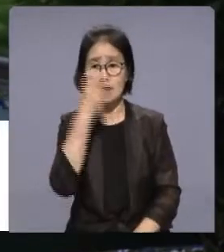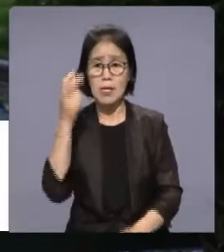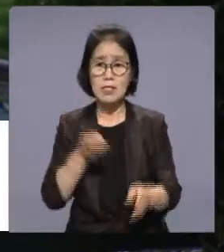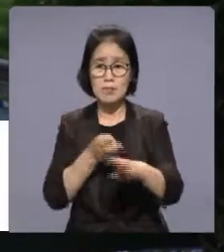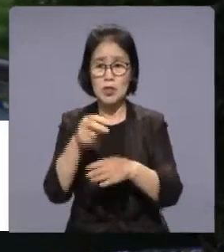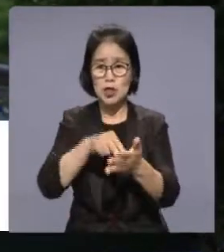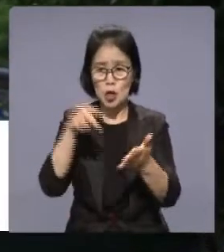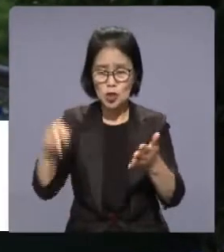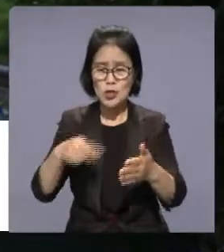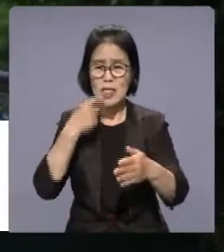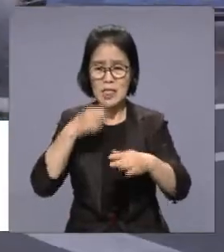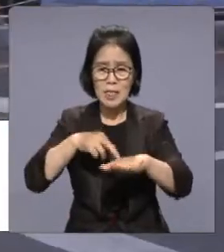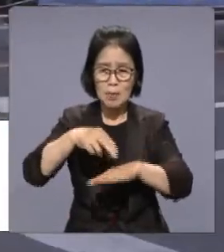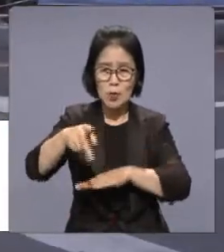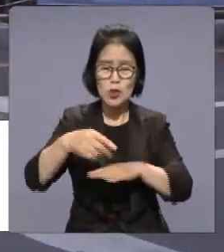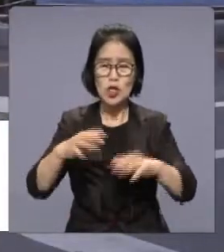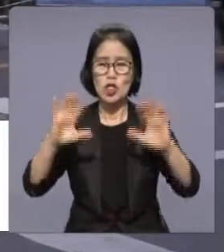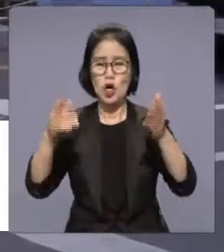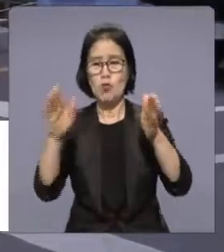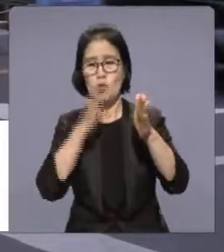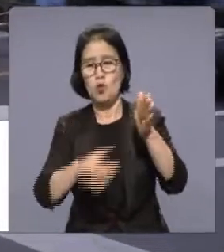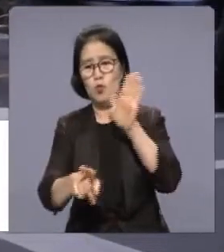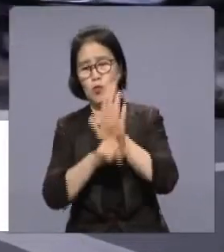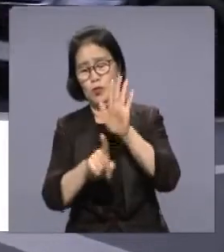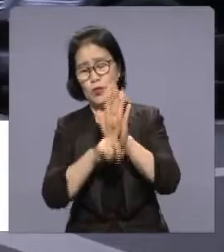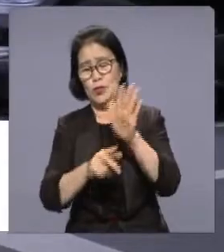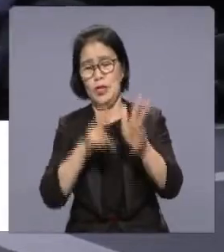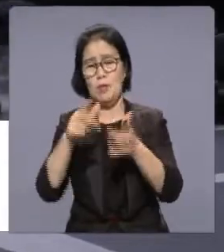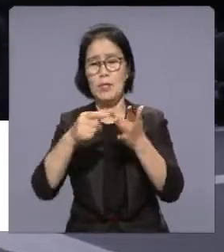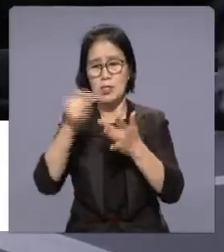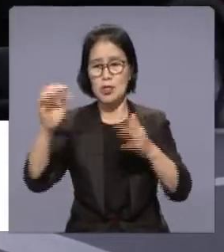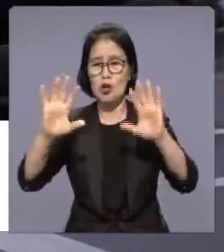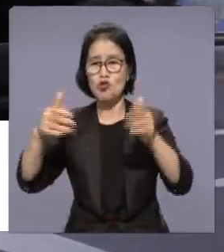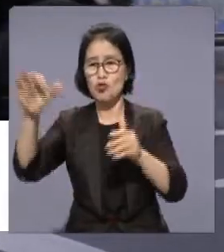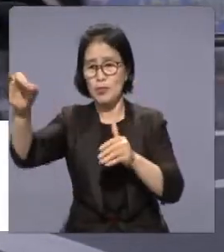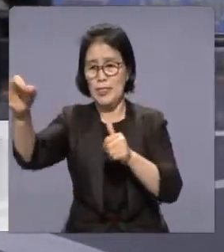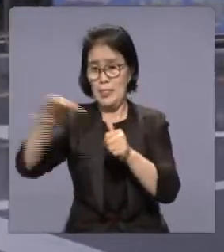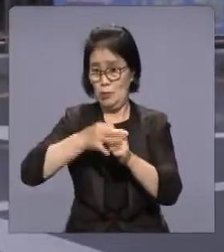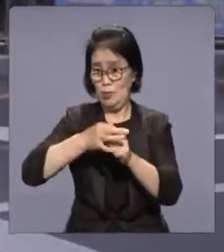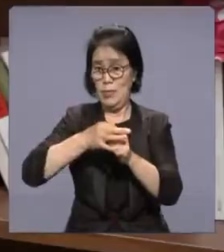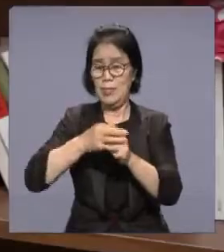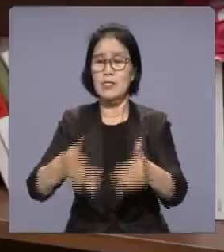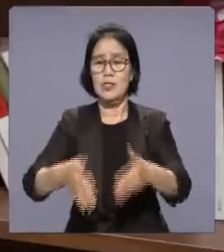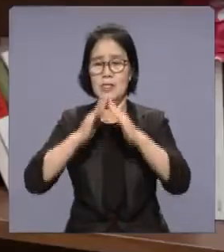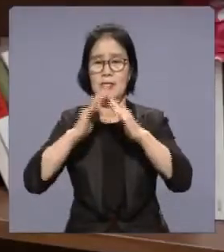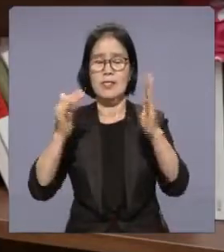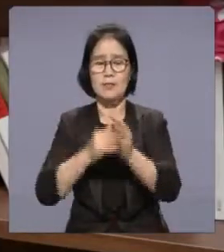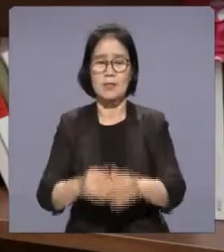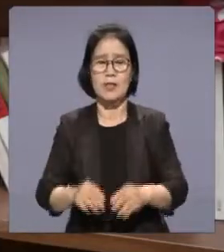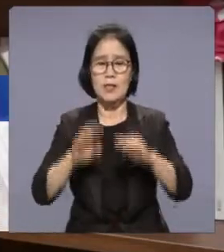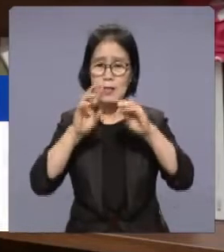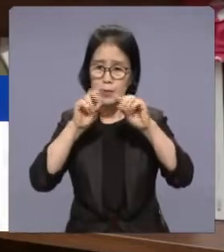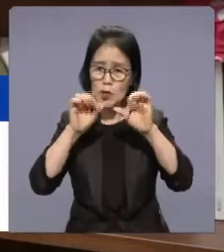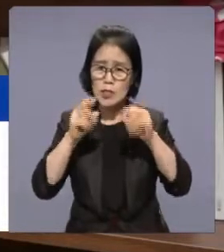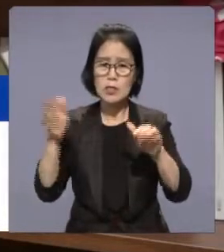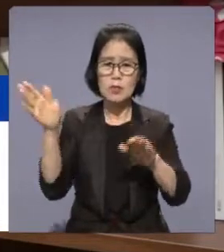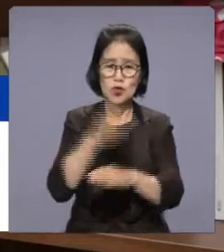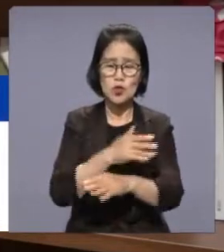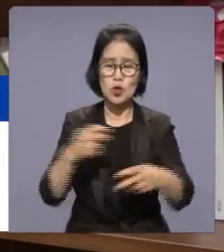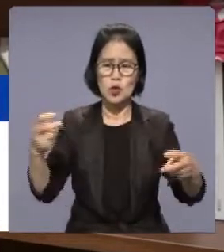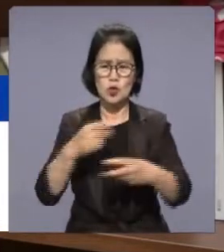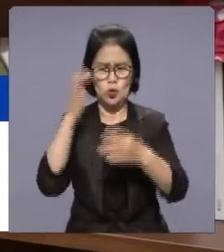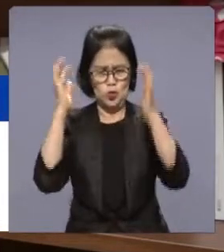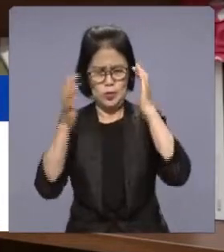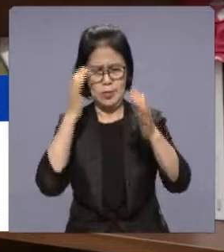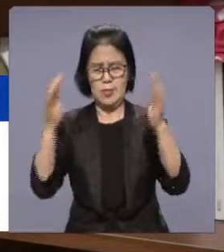정류장과 횡단보도는 정부 공모 사업에 선정돼 국비 지원을 받아 설치됐습니다. 미세먼지부터 교통